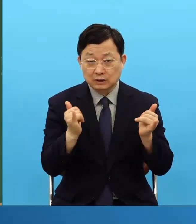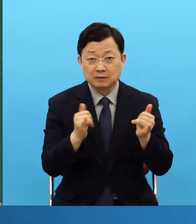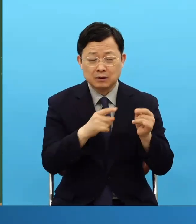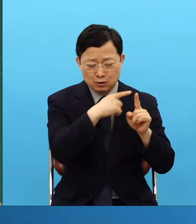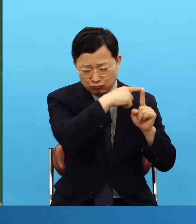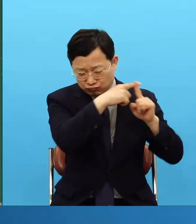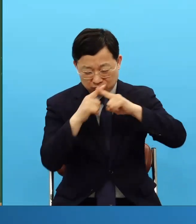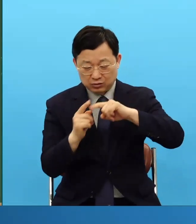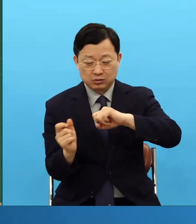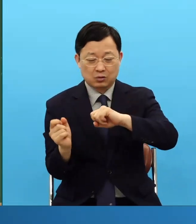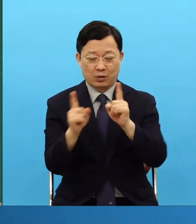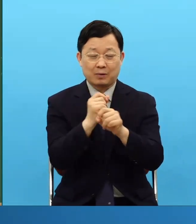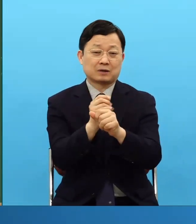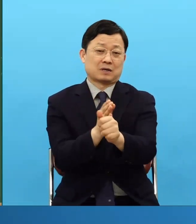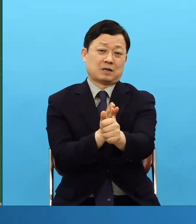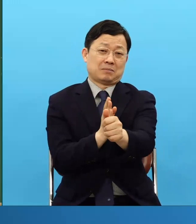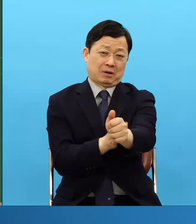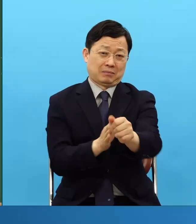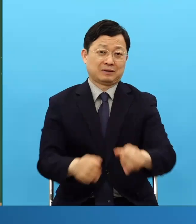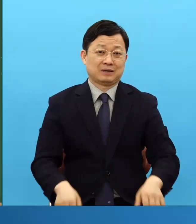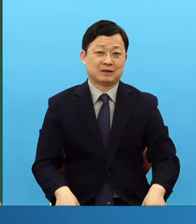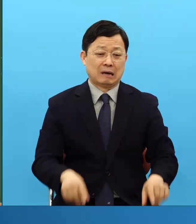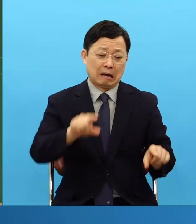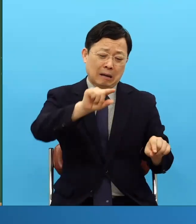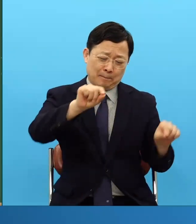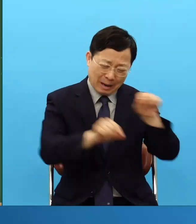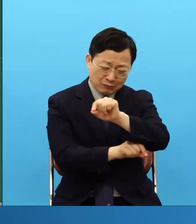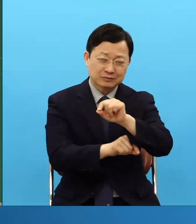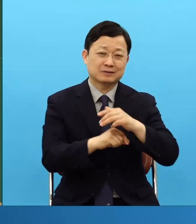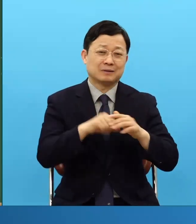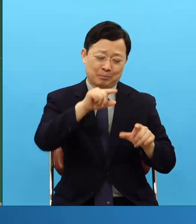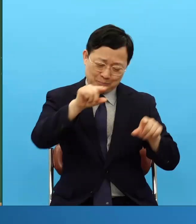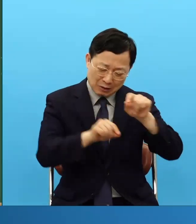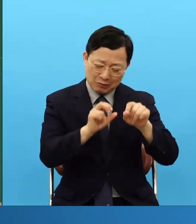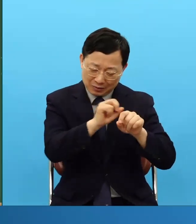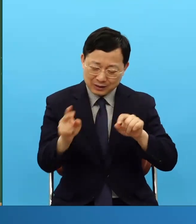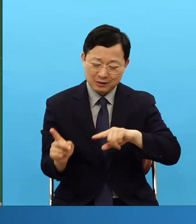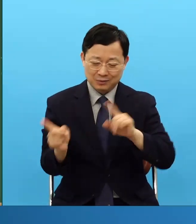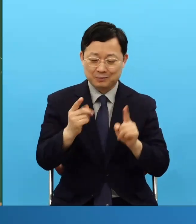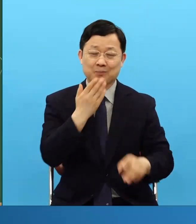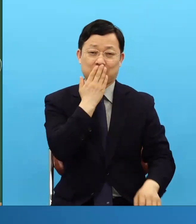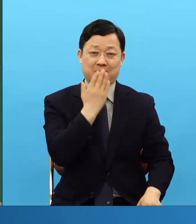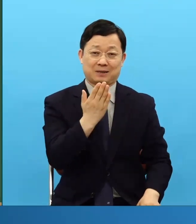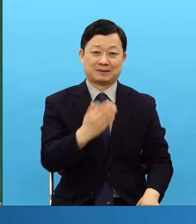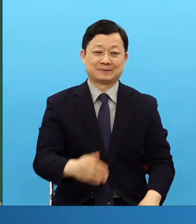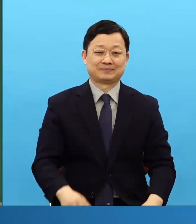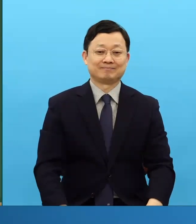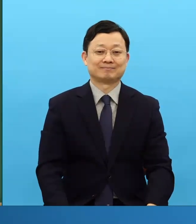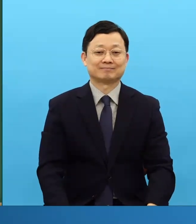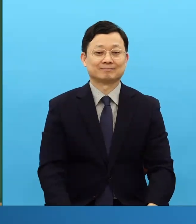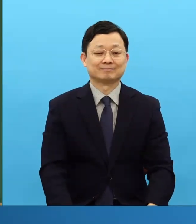돼요. Our business people, our church 딴 officers, 이유 you must 없어요. unconditionally do this. There's no other reason or excuses. 여러분이